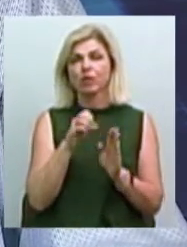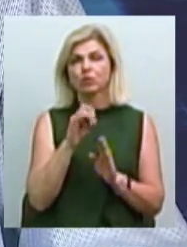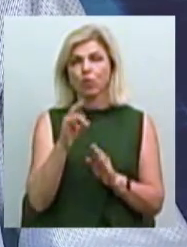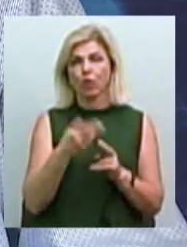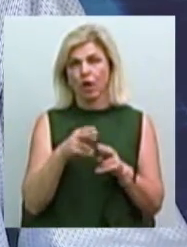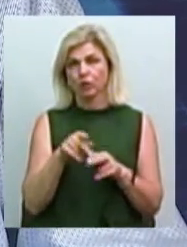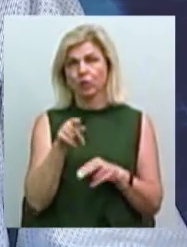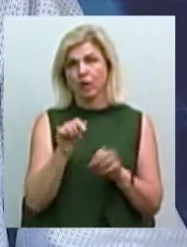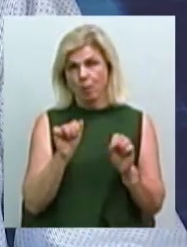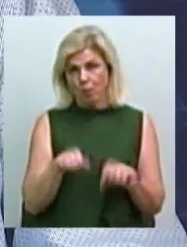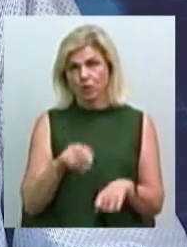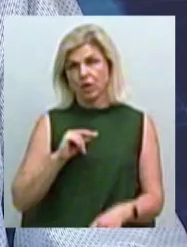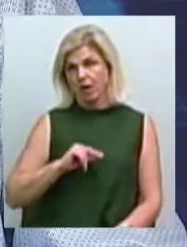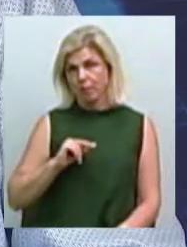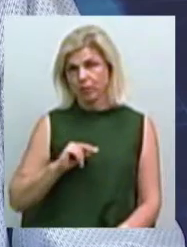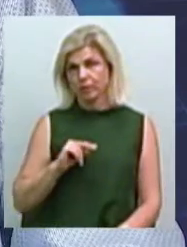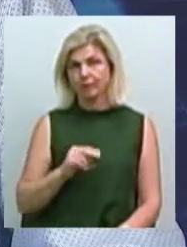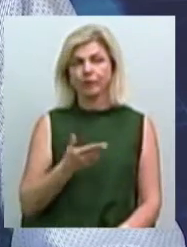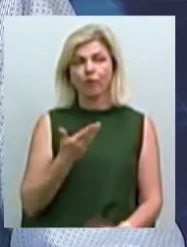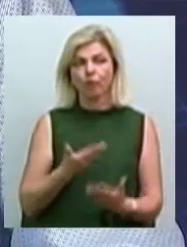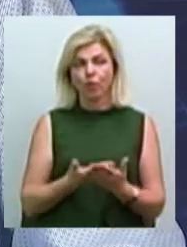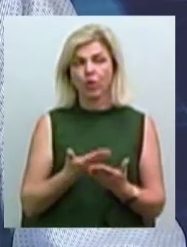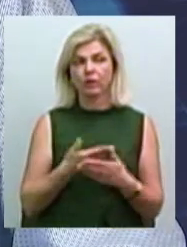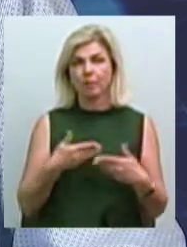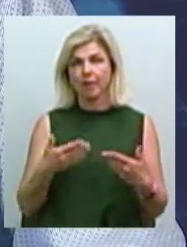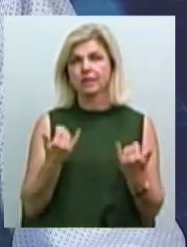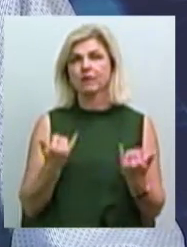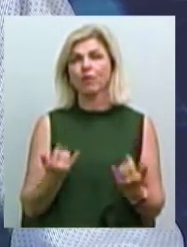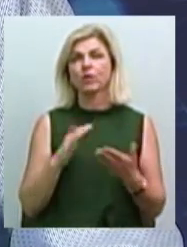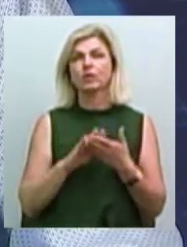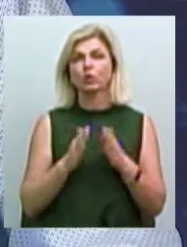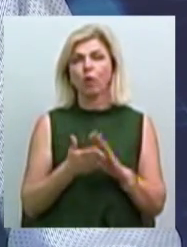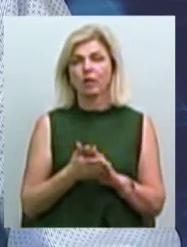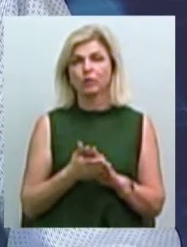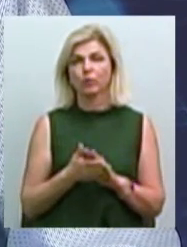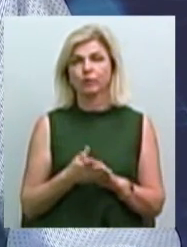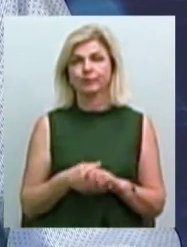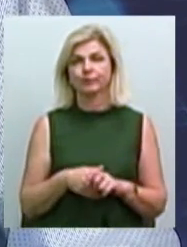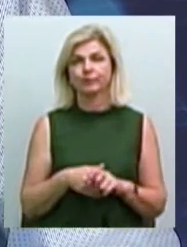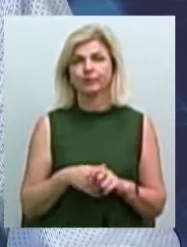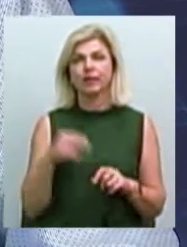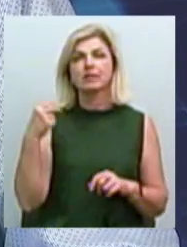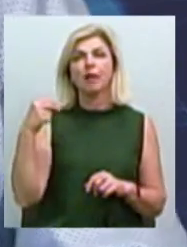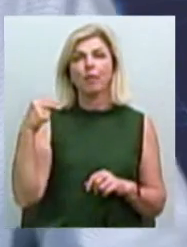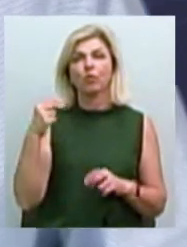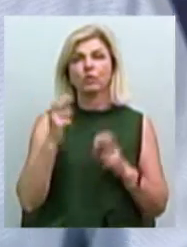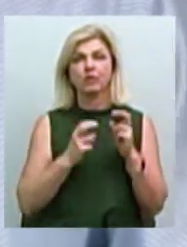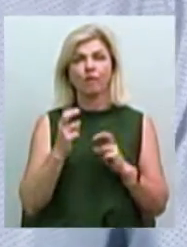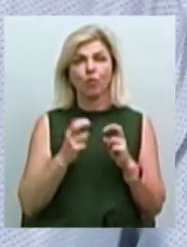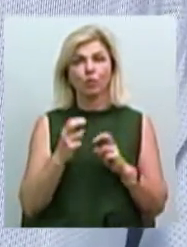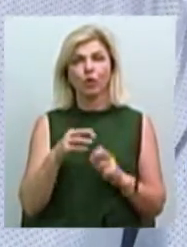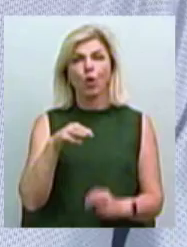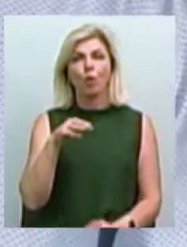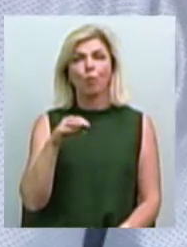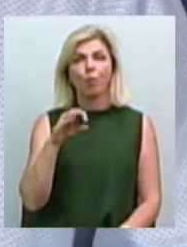работать. Понимаешь гарантию. Безусловно. Вот мы имеем сегодняшнюю ситуацию с Запорожским заводом «Мотор